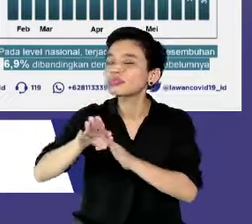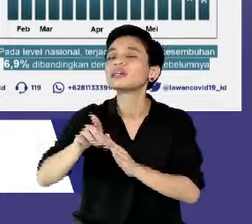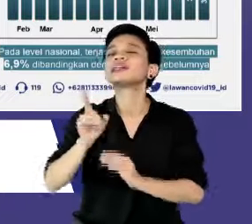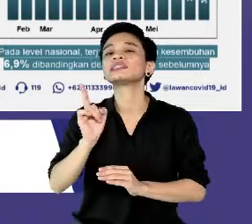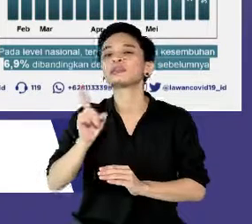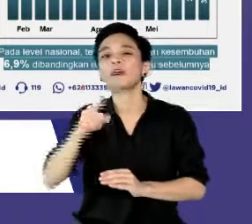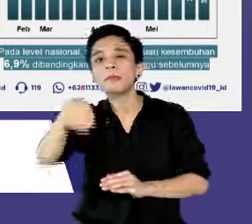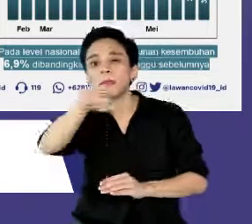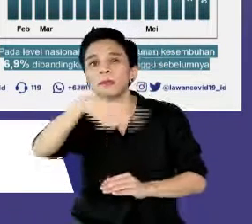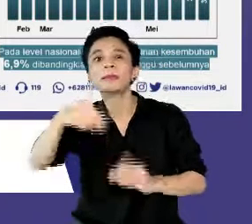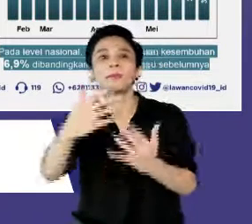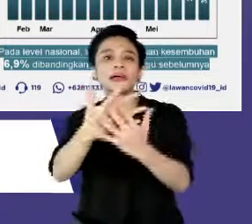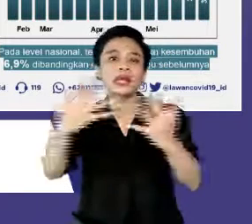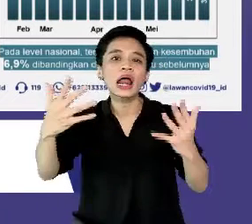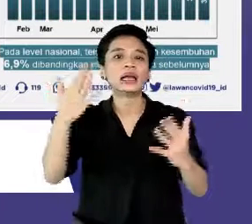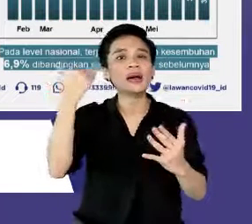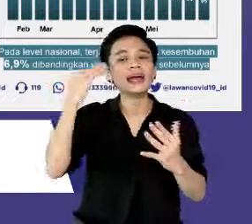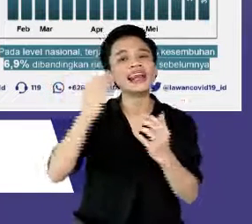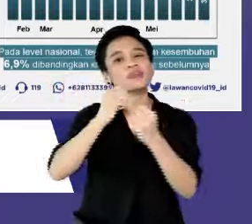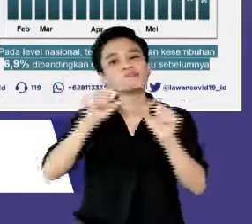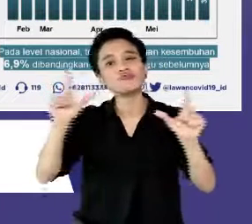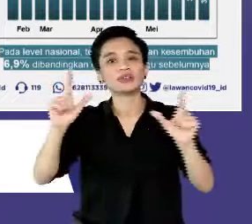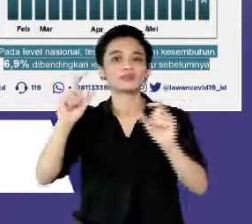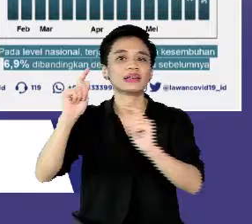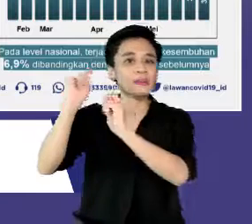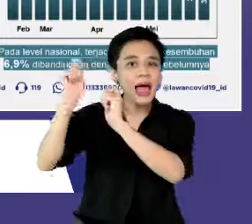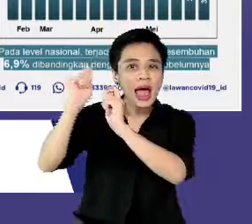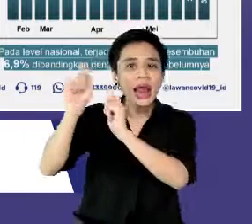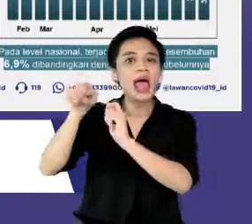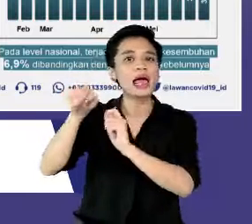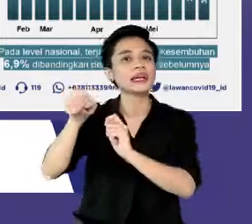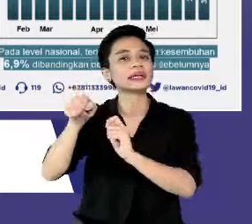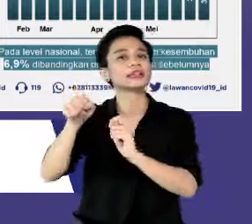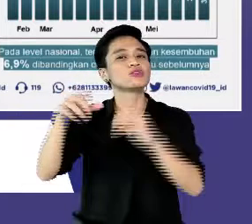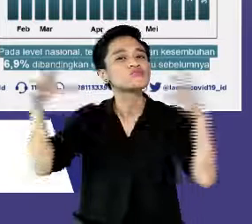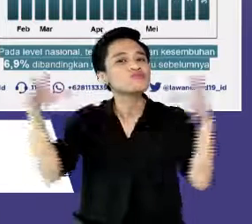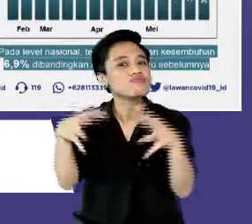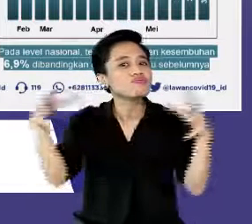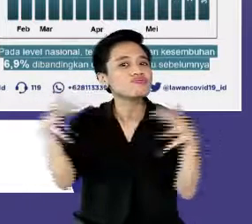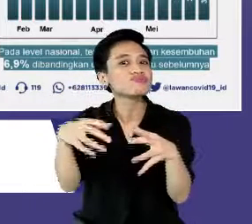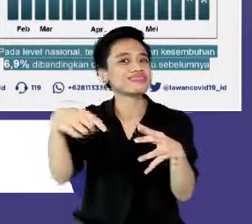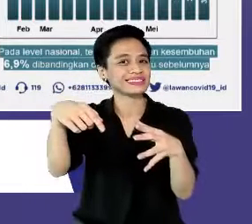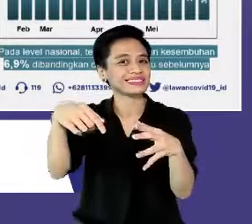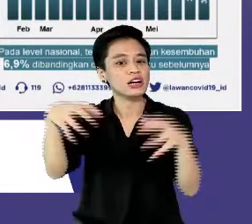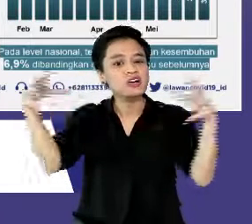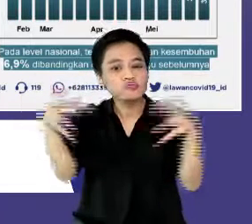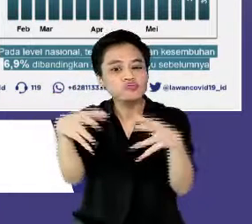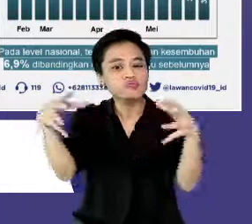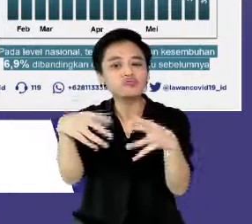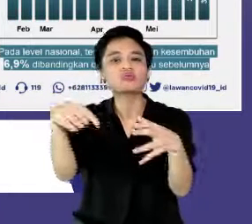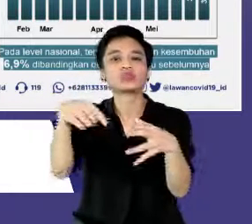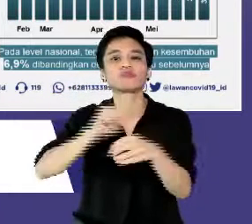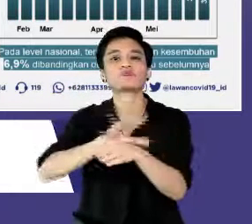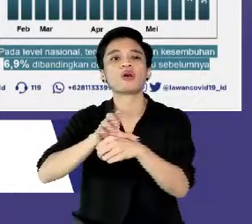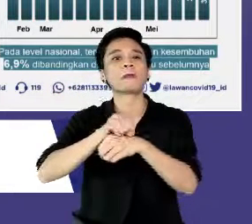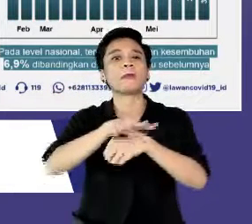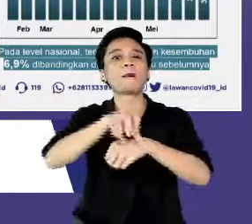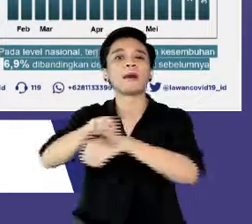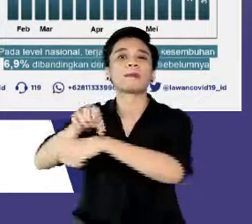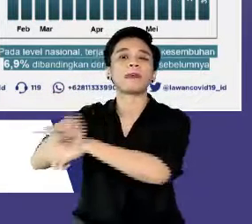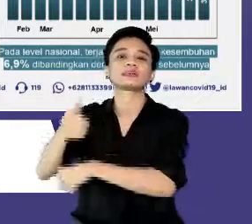kegiatan-kegiatan pada periode Libur Idul Fitri yang menimbulkan kerumunan dan meningkatkan potensi penularan